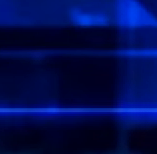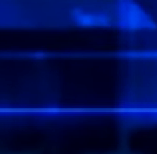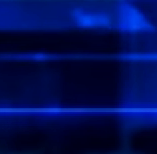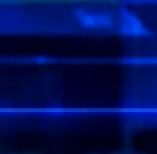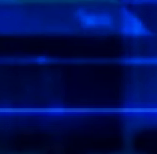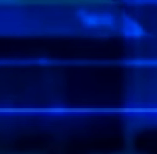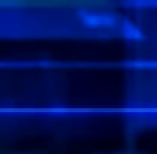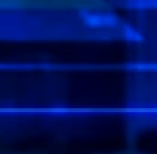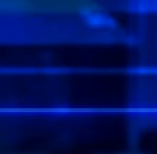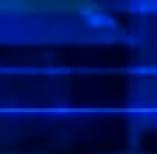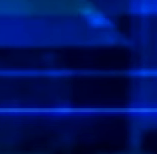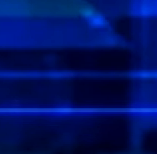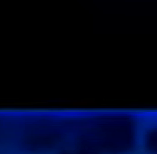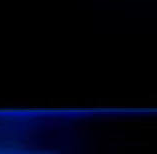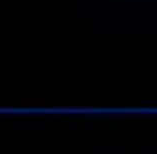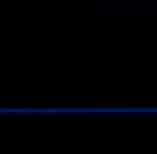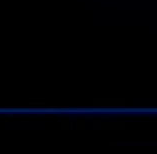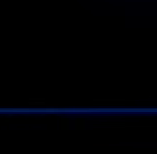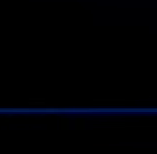Una sa lahat,